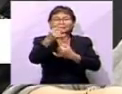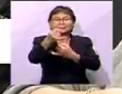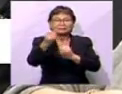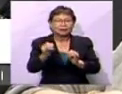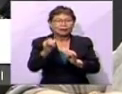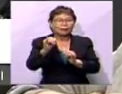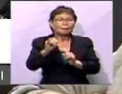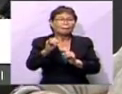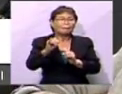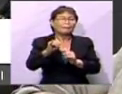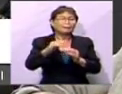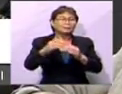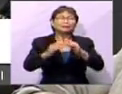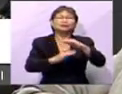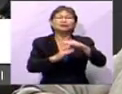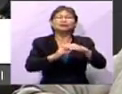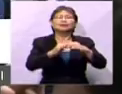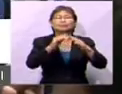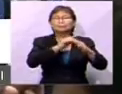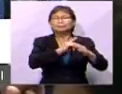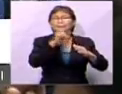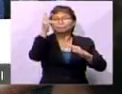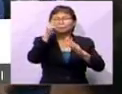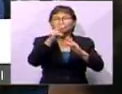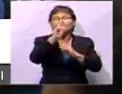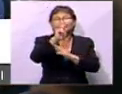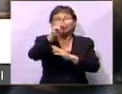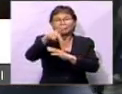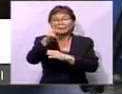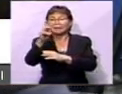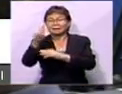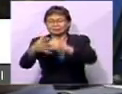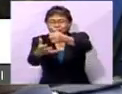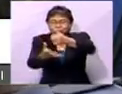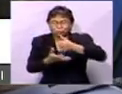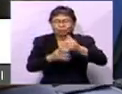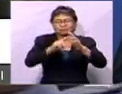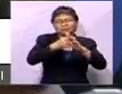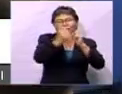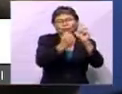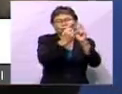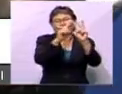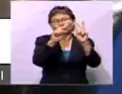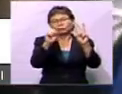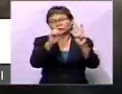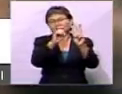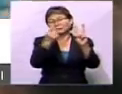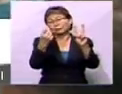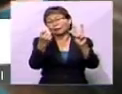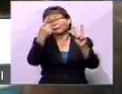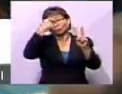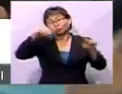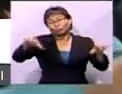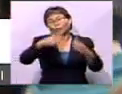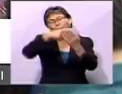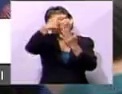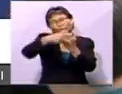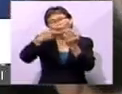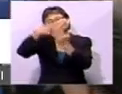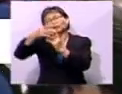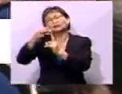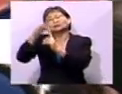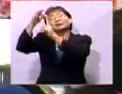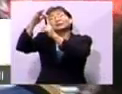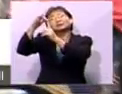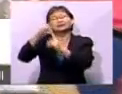Kementerian Kesejahteraan Bandar, Perumahan dan Kerajaan Tempatan sejak 2011 untuk melaksanakan beberapa projek